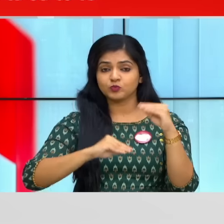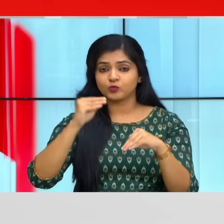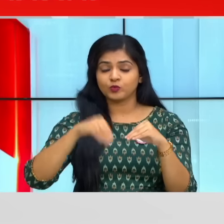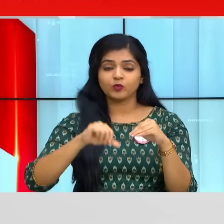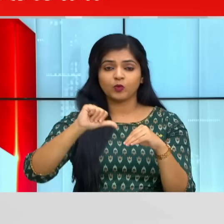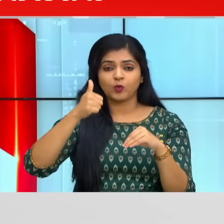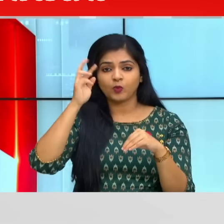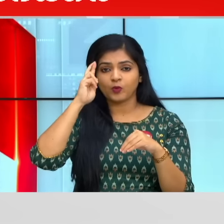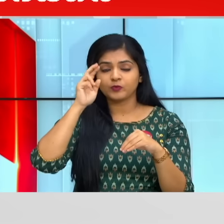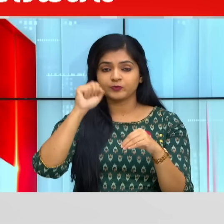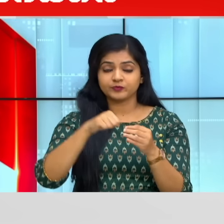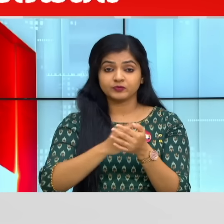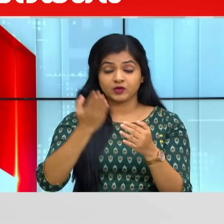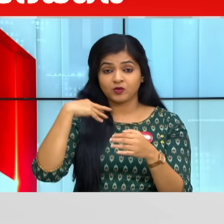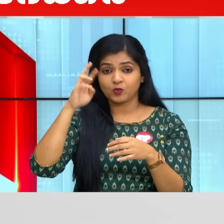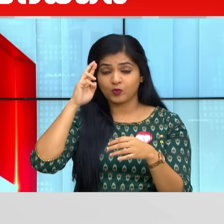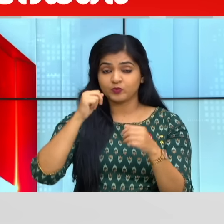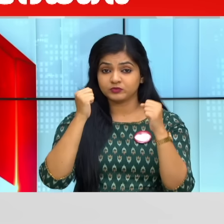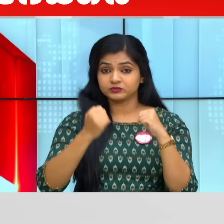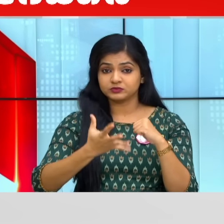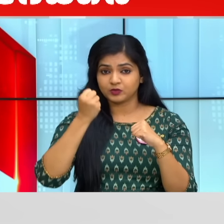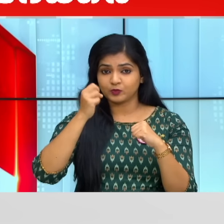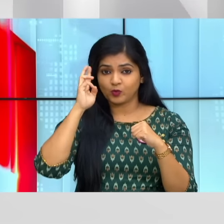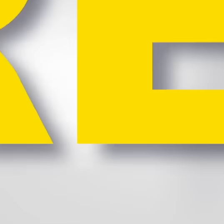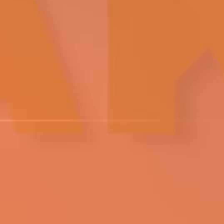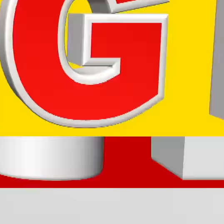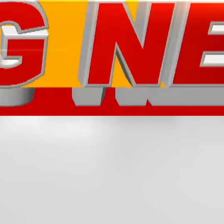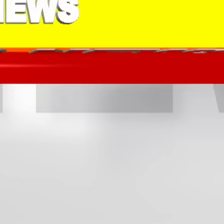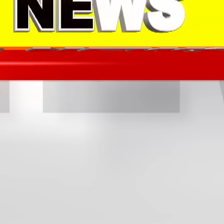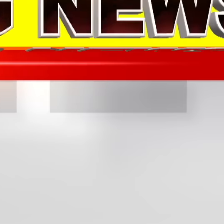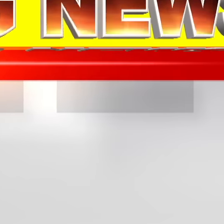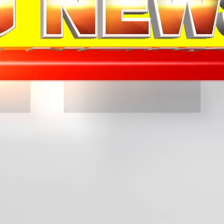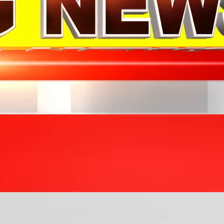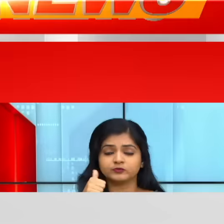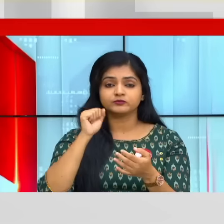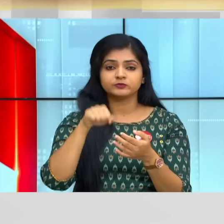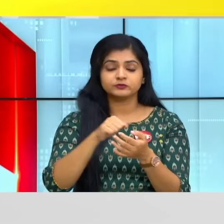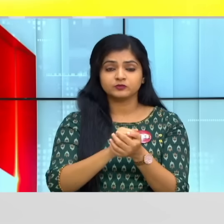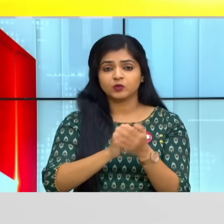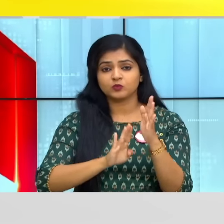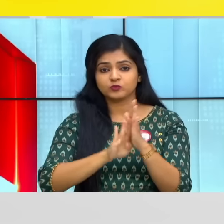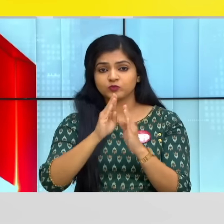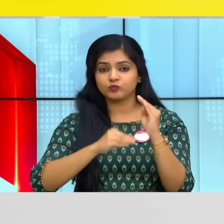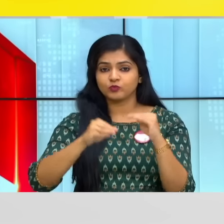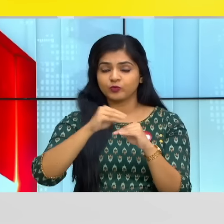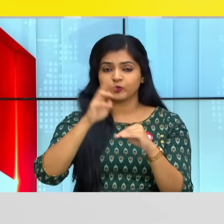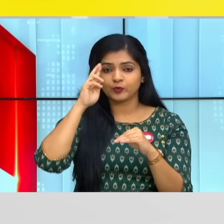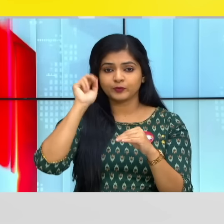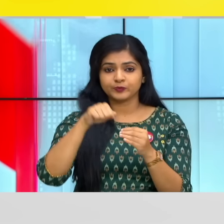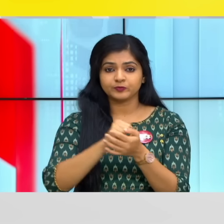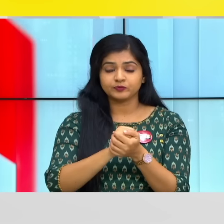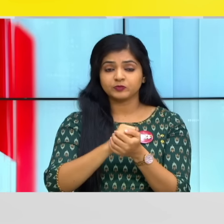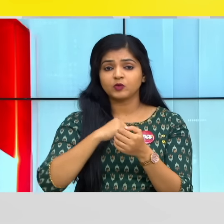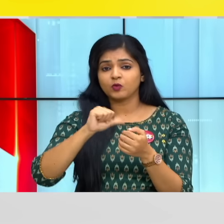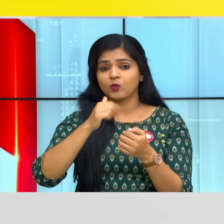നേരത്തെ പ്രതീക്ഷിച്ചിരുന്ന എല്ലാ സീറ്റുകളിലും വിജയപ്രതീക്ഷയുണ്ട്. നല്ല മുന്നേറ്റം നടത്താൻ സാധിക്കും. ഉറച്ച